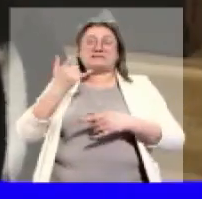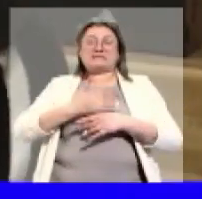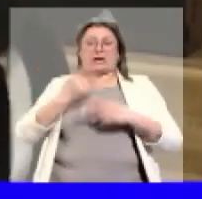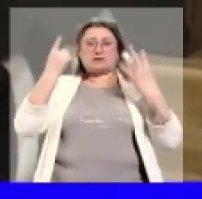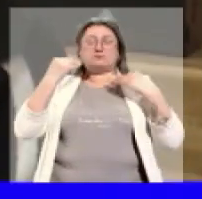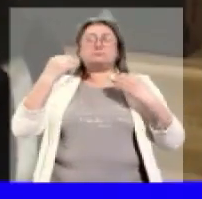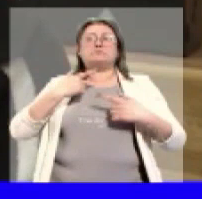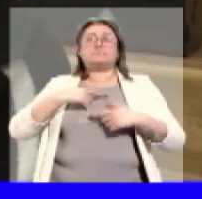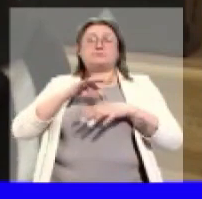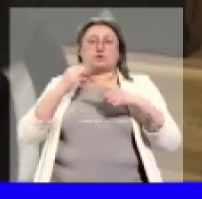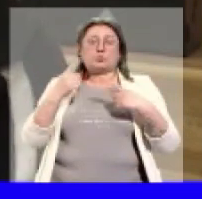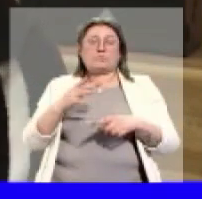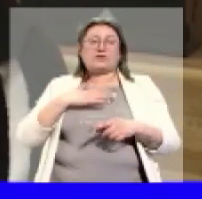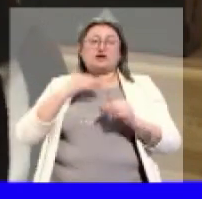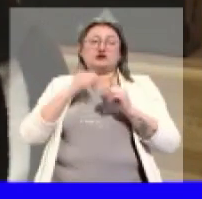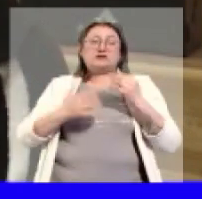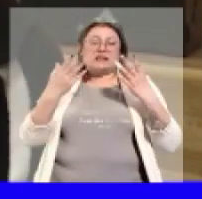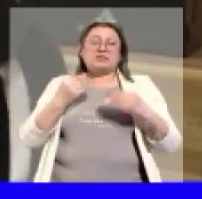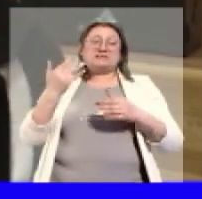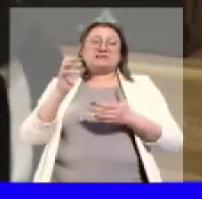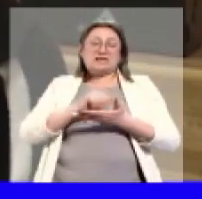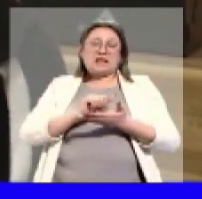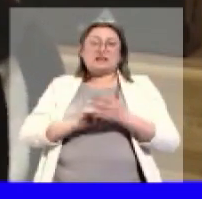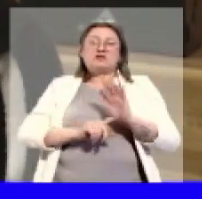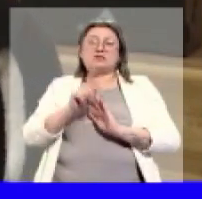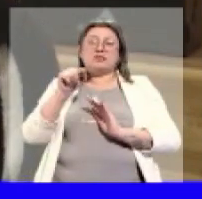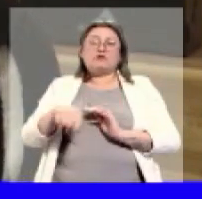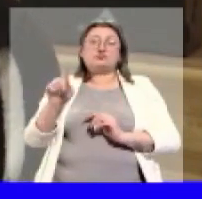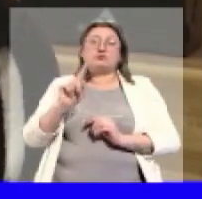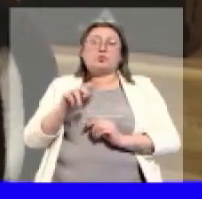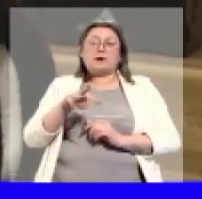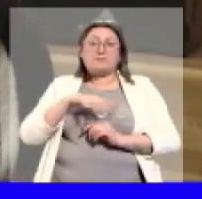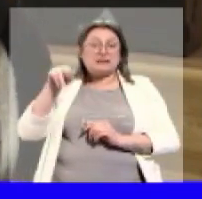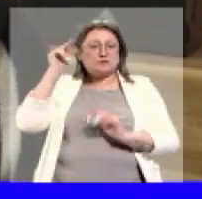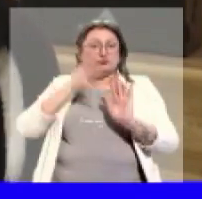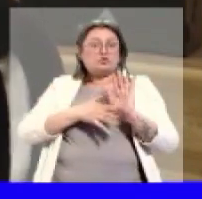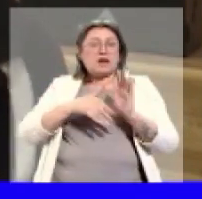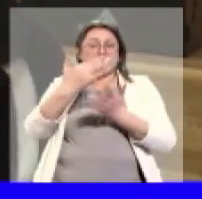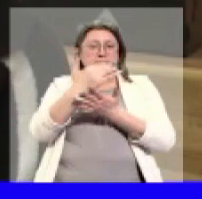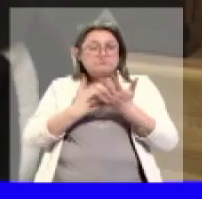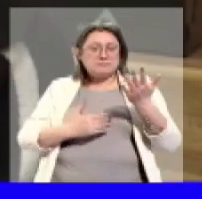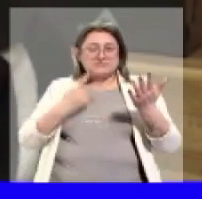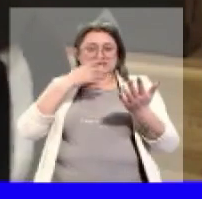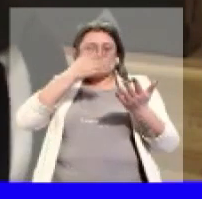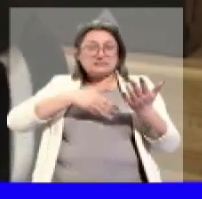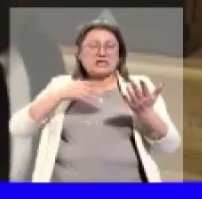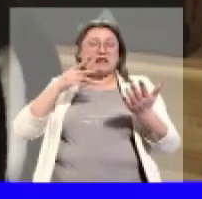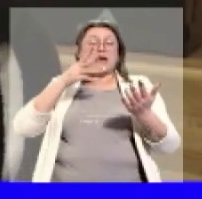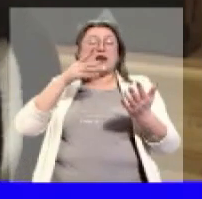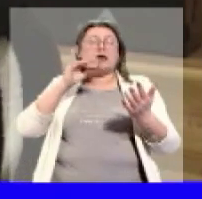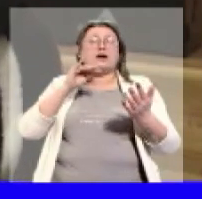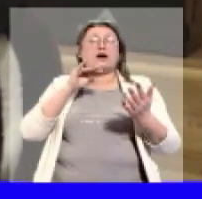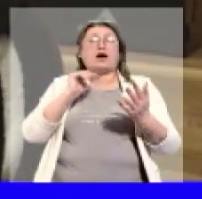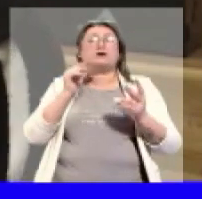Наше ежедневное занятие сперва начинается с того, что мы изучаем сценарии. Нам говорят, что, как надо,